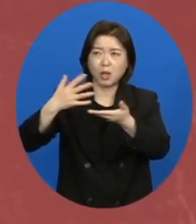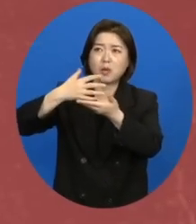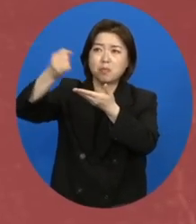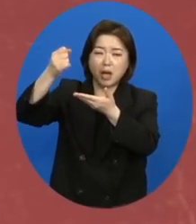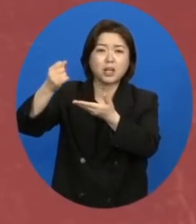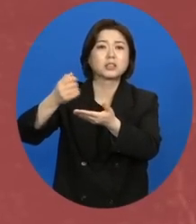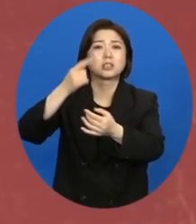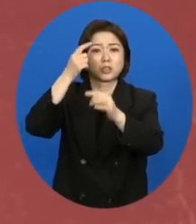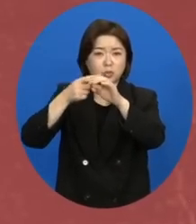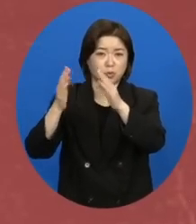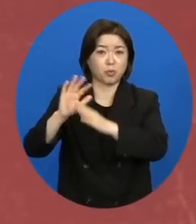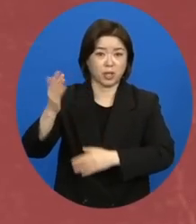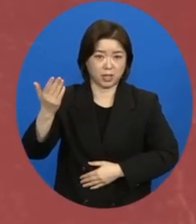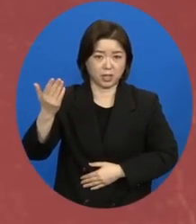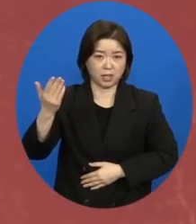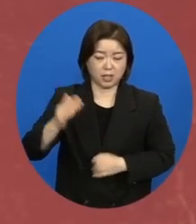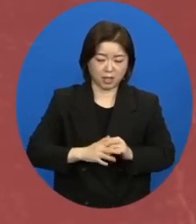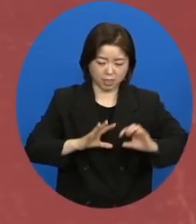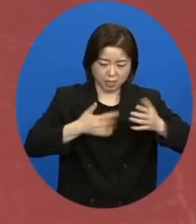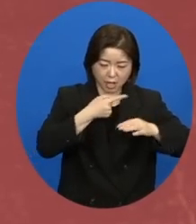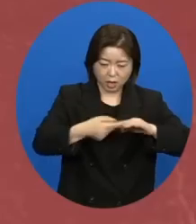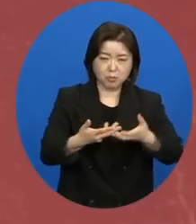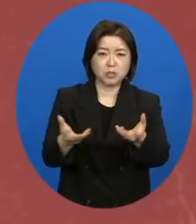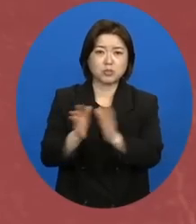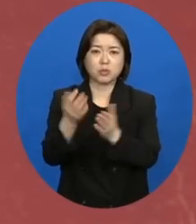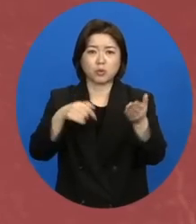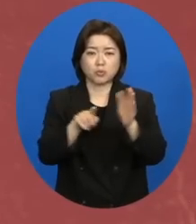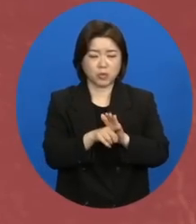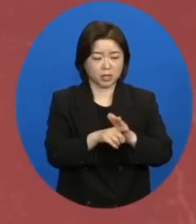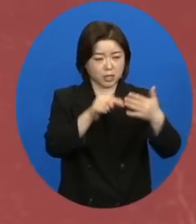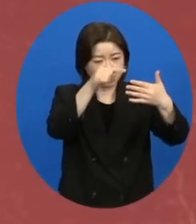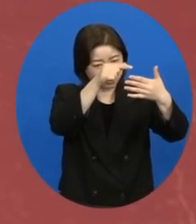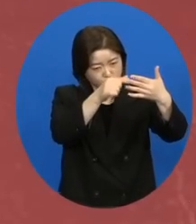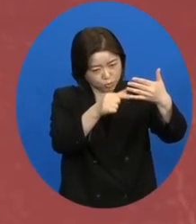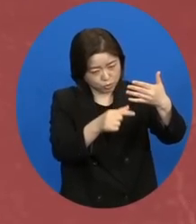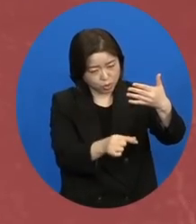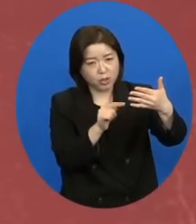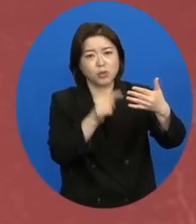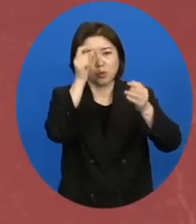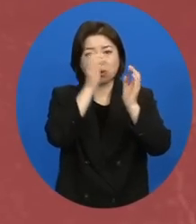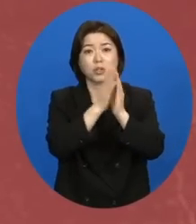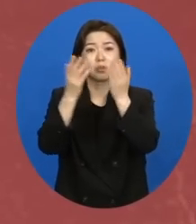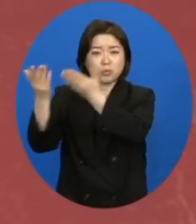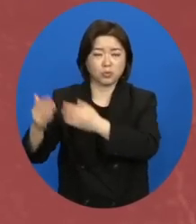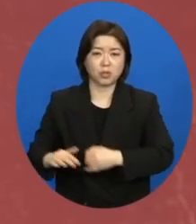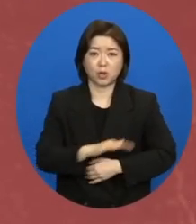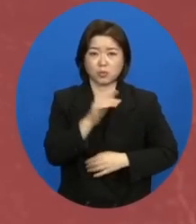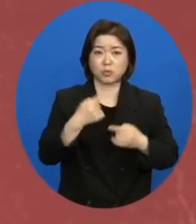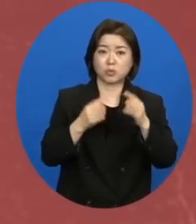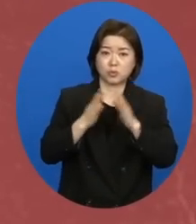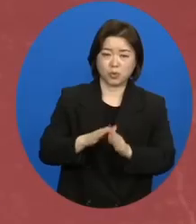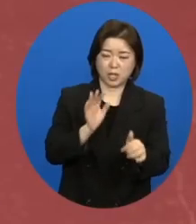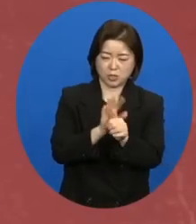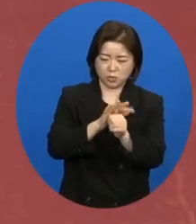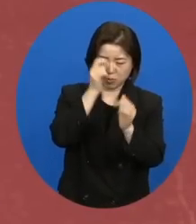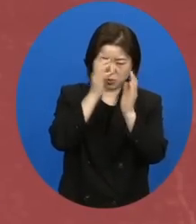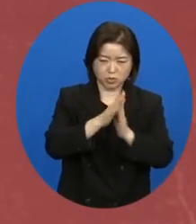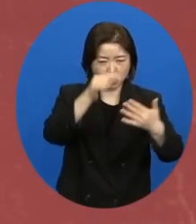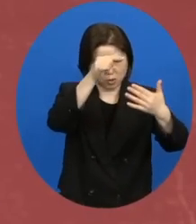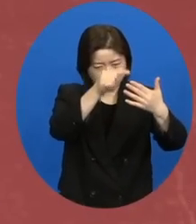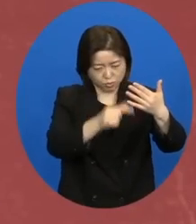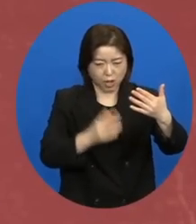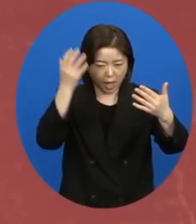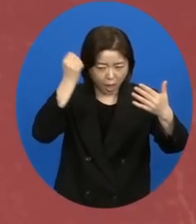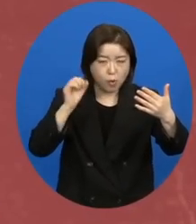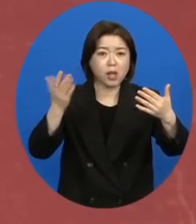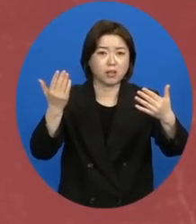교회. 나라와 민족을 위해서 순서를 정해놓고 기도하는 거예요. 우리 교인들은 중보기도 다 똑같은 순서 외워야